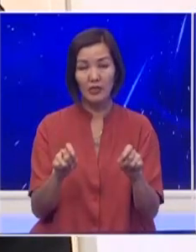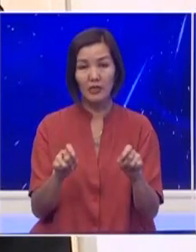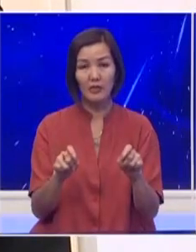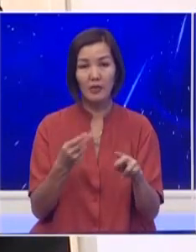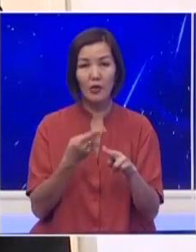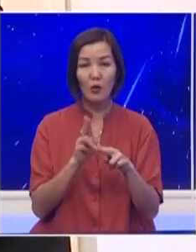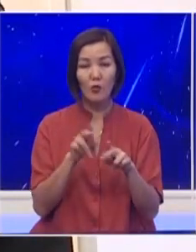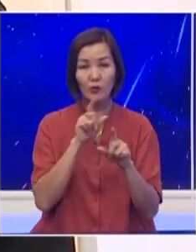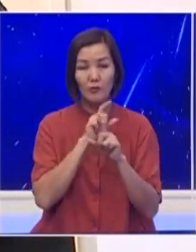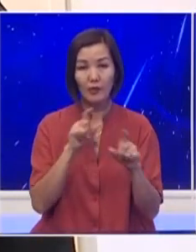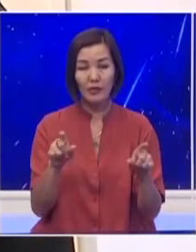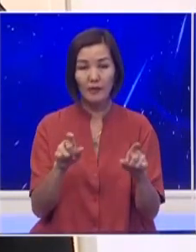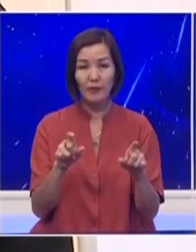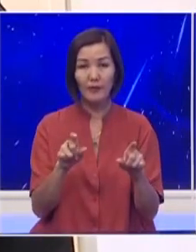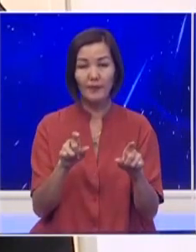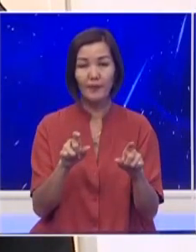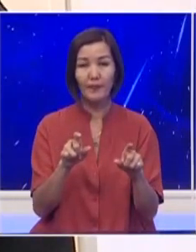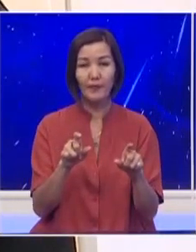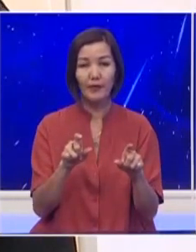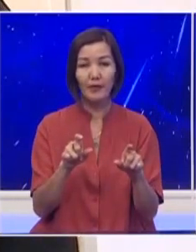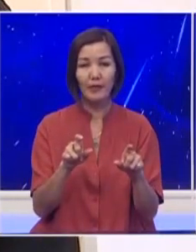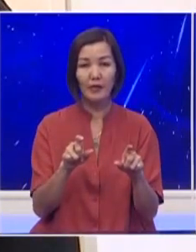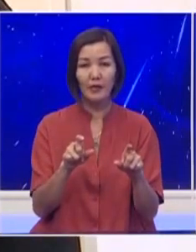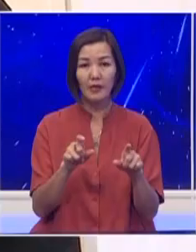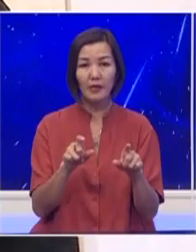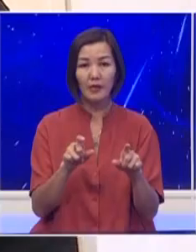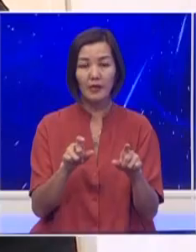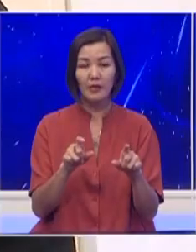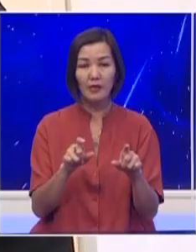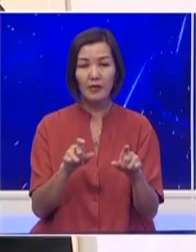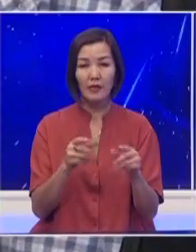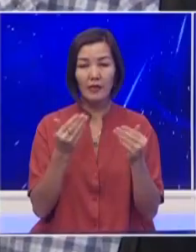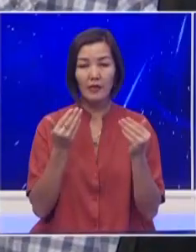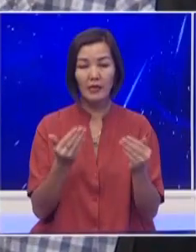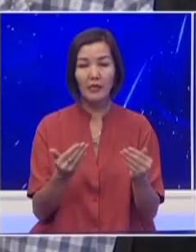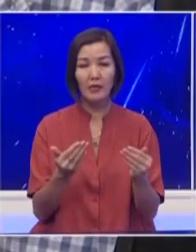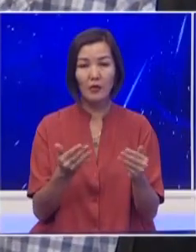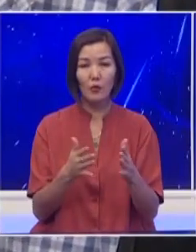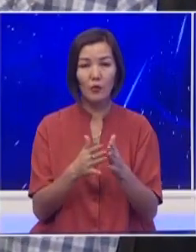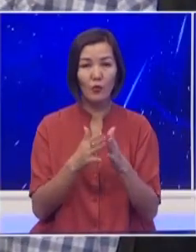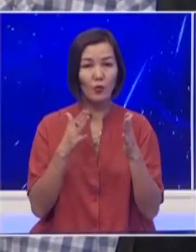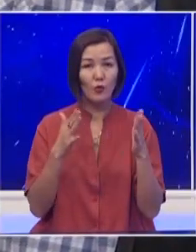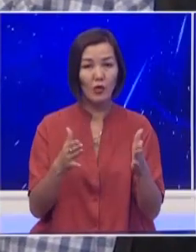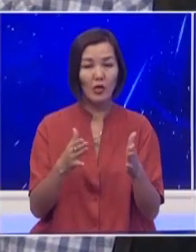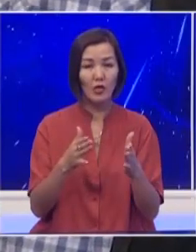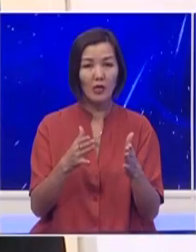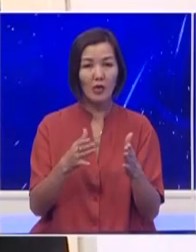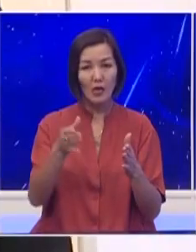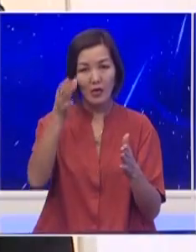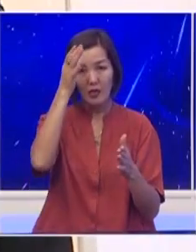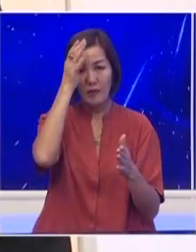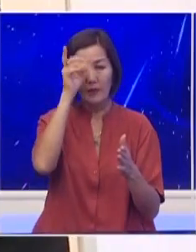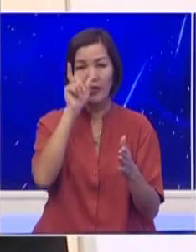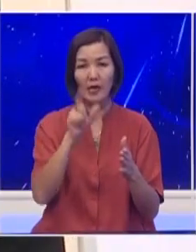осы мектебімізде өз мектебінде оқыған балалар. Енді осылардан мен үлкен академик, үлкен ғалымдар шығады